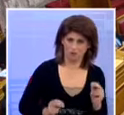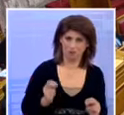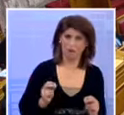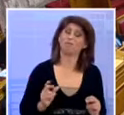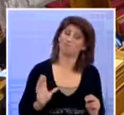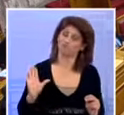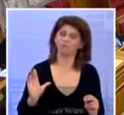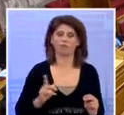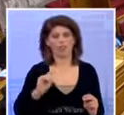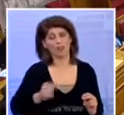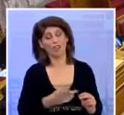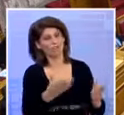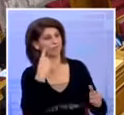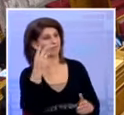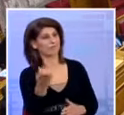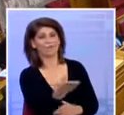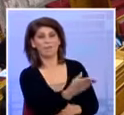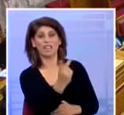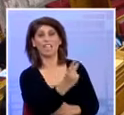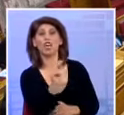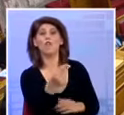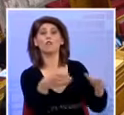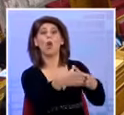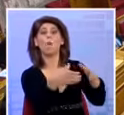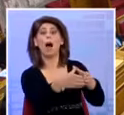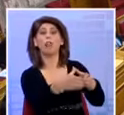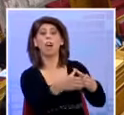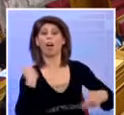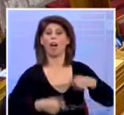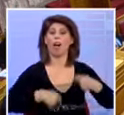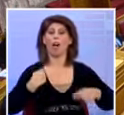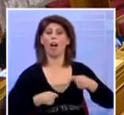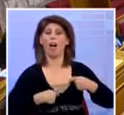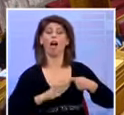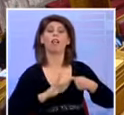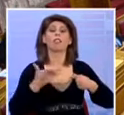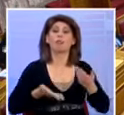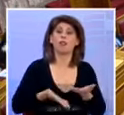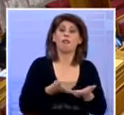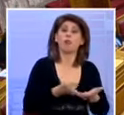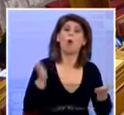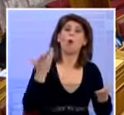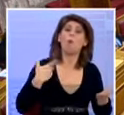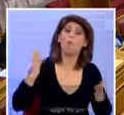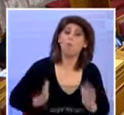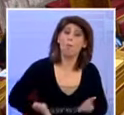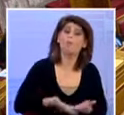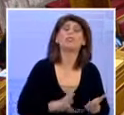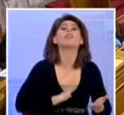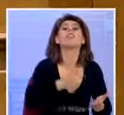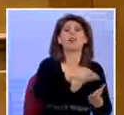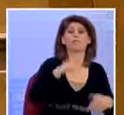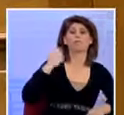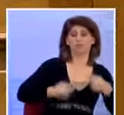Σας ενοχλεί. Κύριε Τσίπρα, βλέπετε την κοινοβουλευτική σας ομάδα. Δεν θέλουν καν να βοηθήσουμε εκεί που μπορούμε. Και ας μη θέλουν,